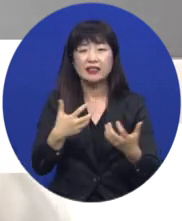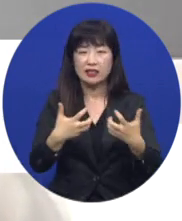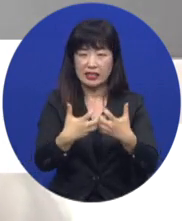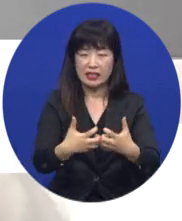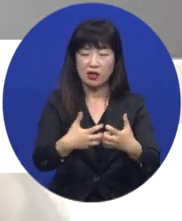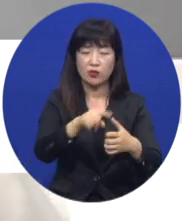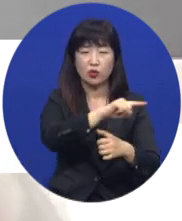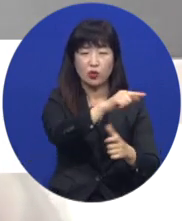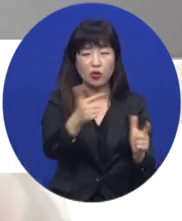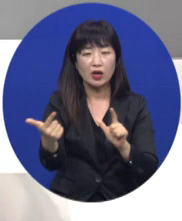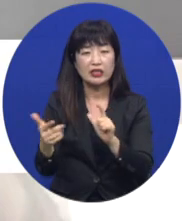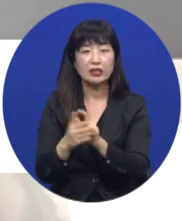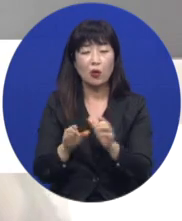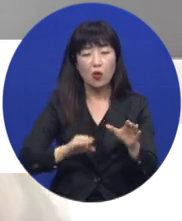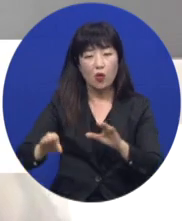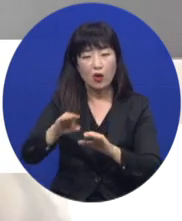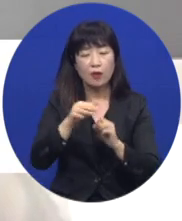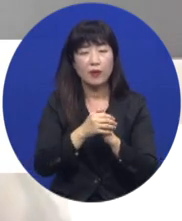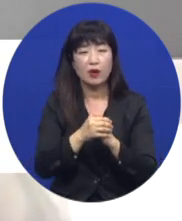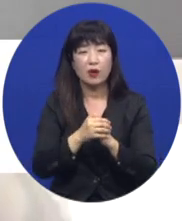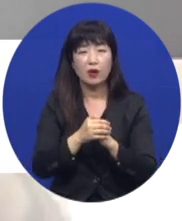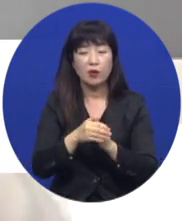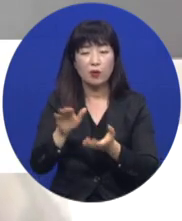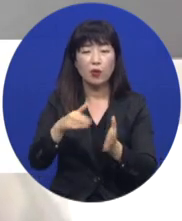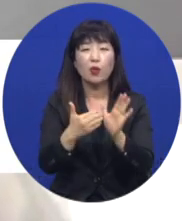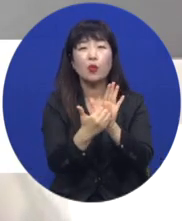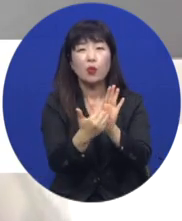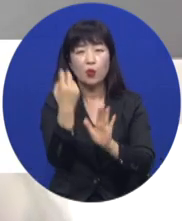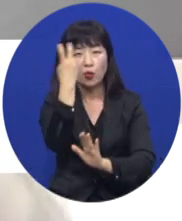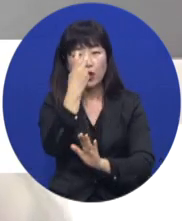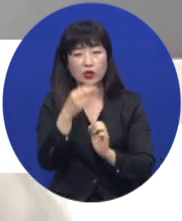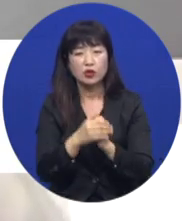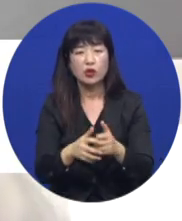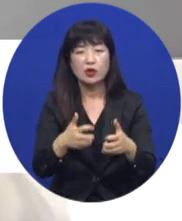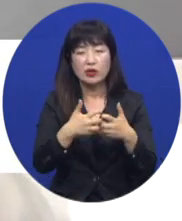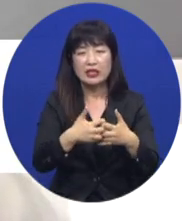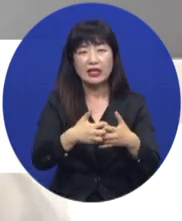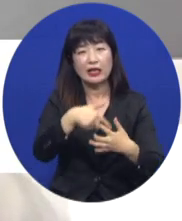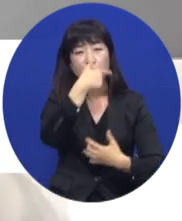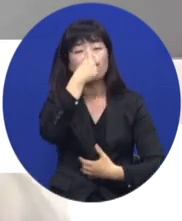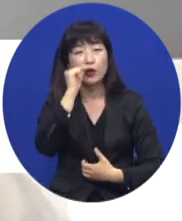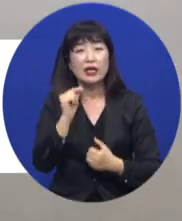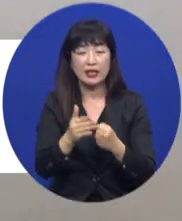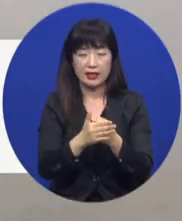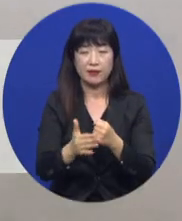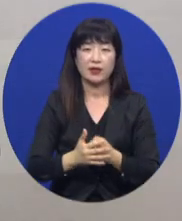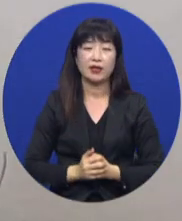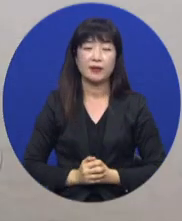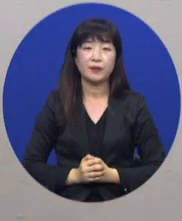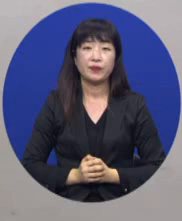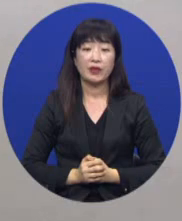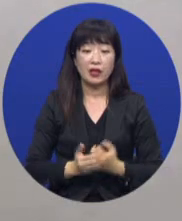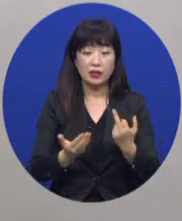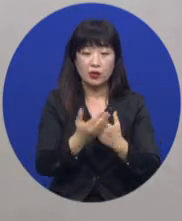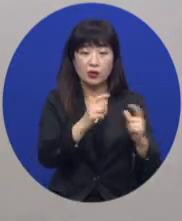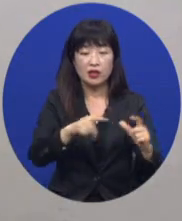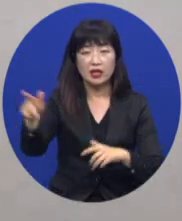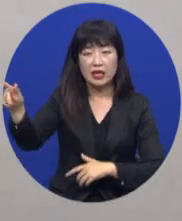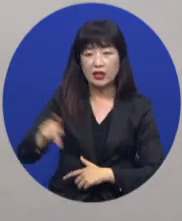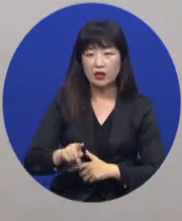다음에 구간을 이제 보호해주는 어 구조물이 내 부족하기 때문에 제주지역 렌터카